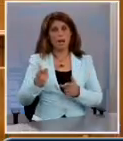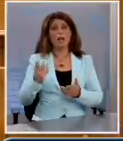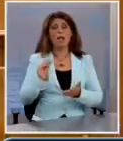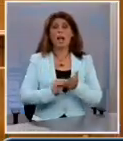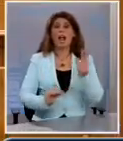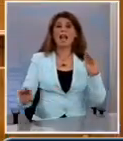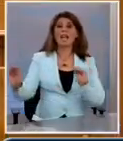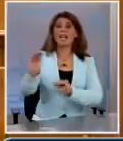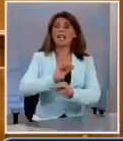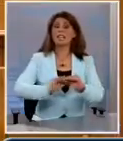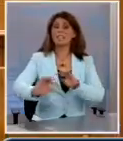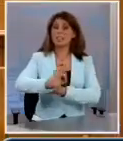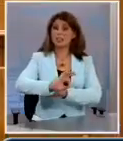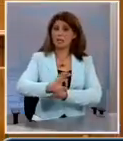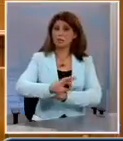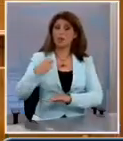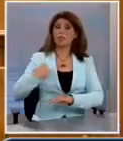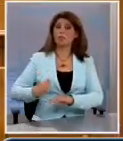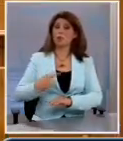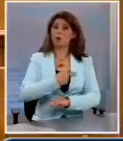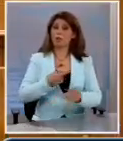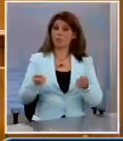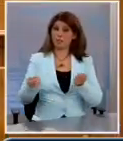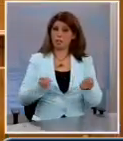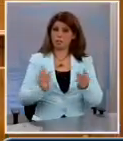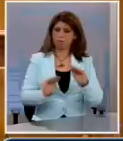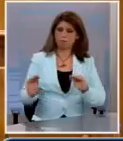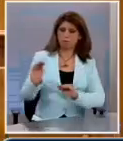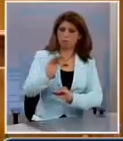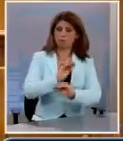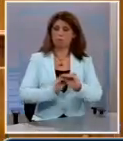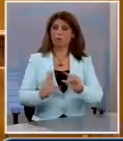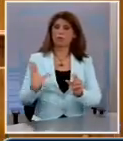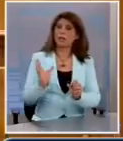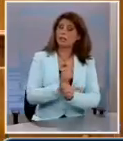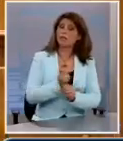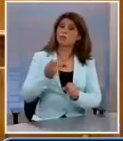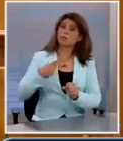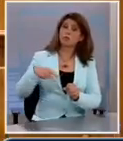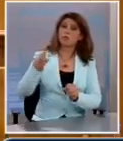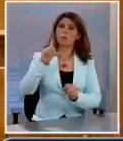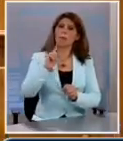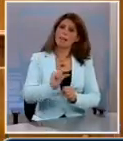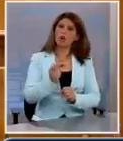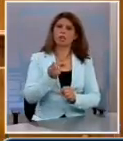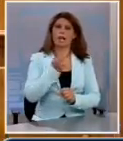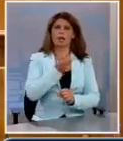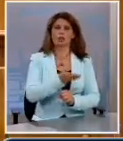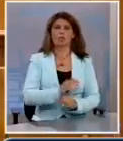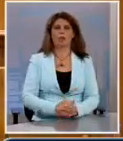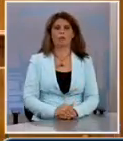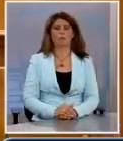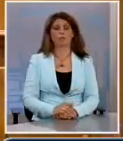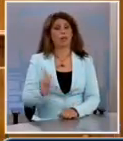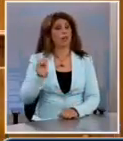ανασχεδιάσουμε και να αναδιατάξουμε τη δημόσια διοίκηση ώστε να επιτυγχάνει περισσότερα με λιγότερα. Και δεν